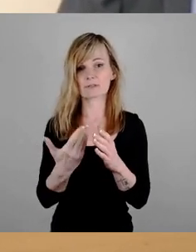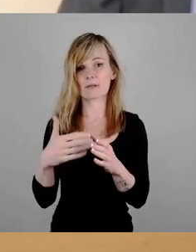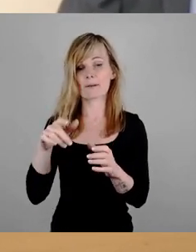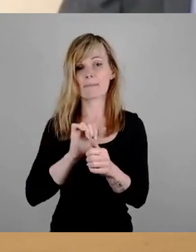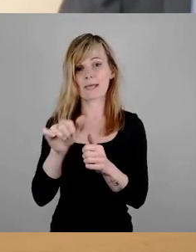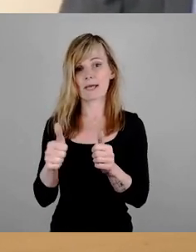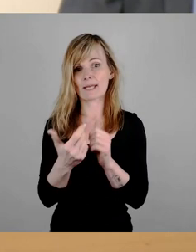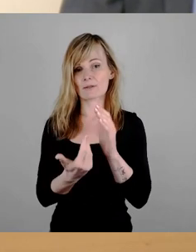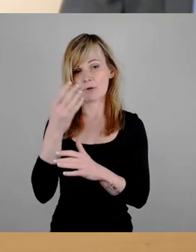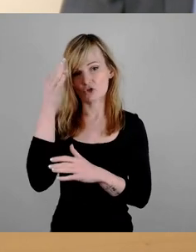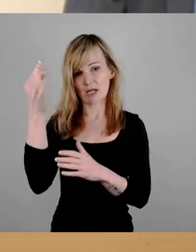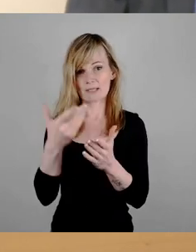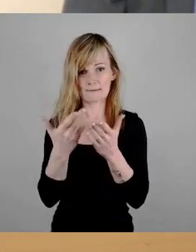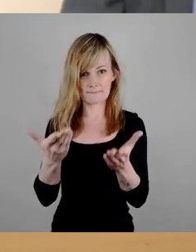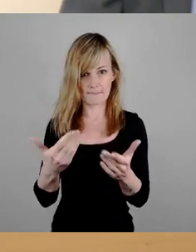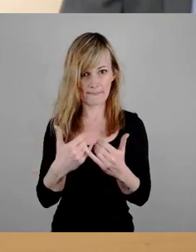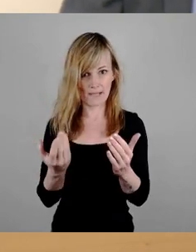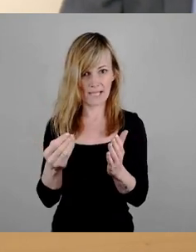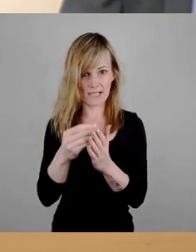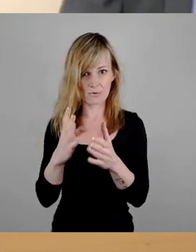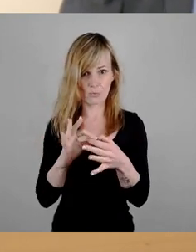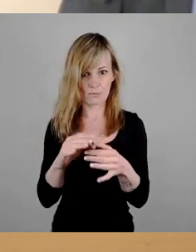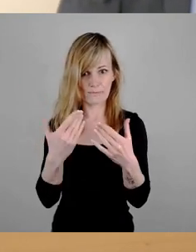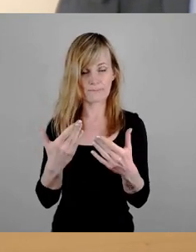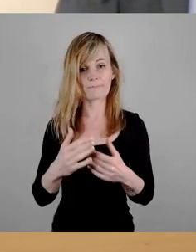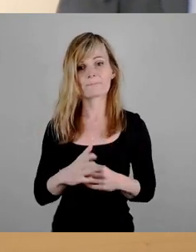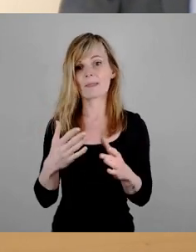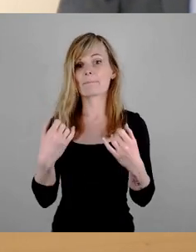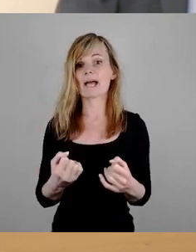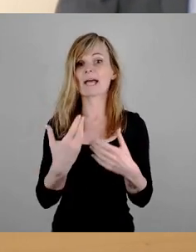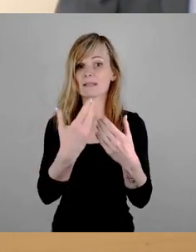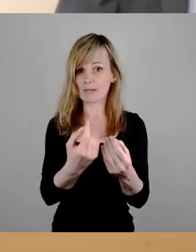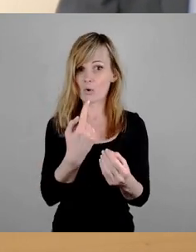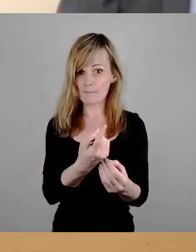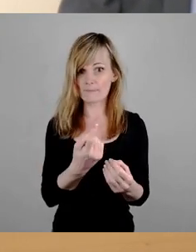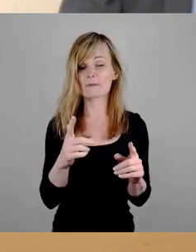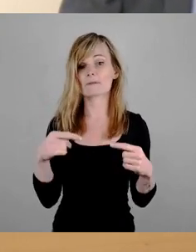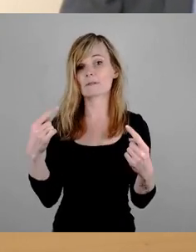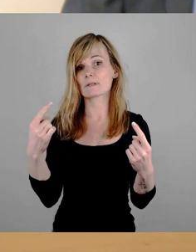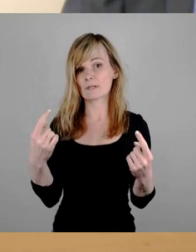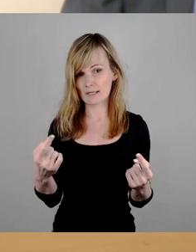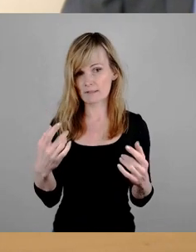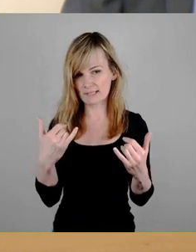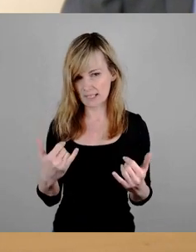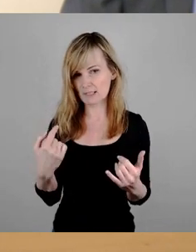Ergänzung vorzunehmen. Wenn das eine Mehrheit bekommt, würde ich dann den jetzt gerade